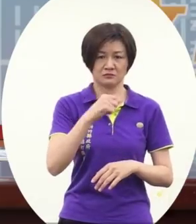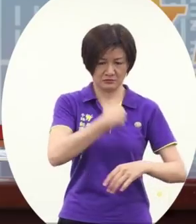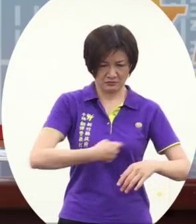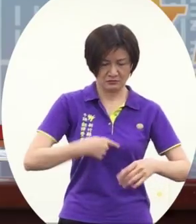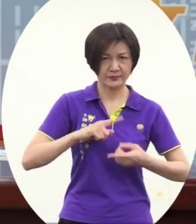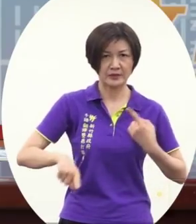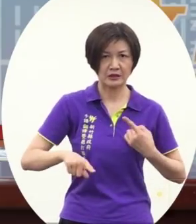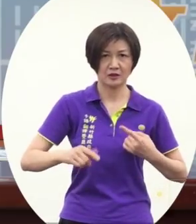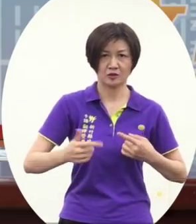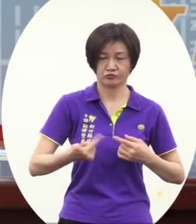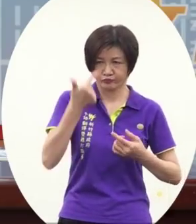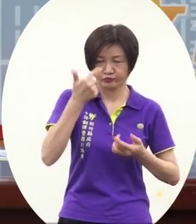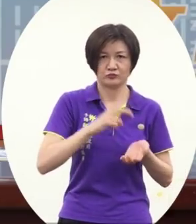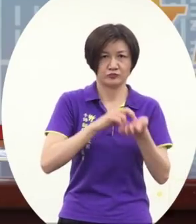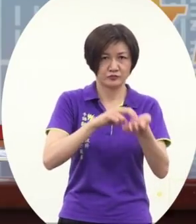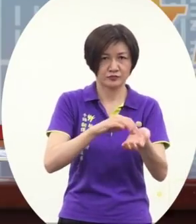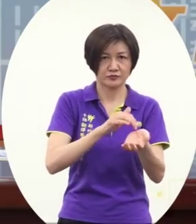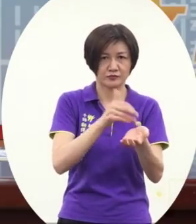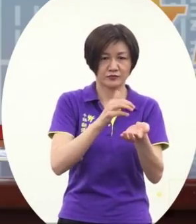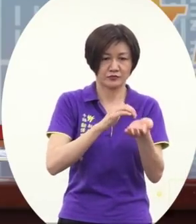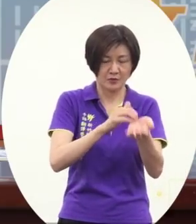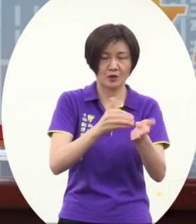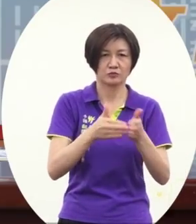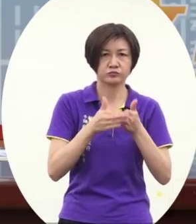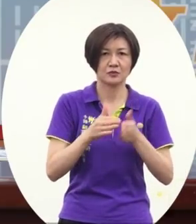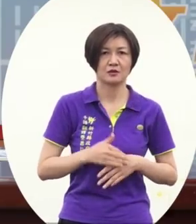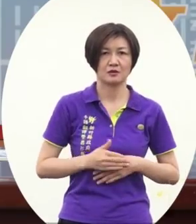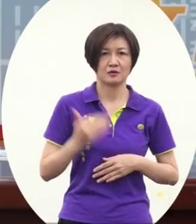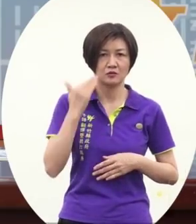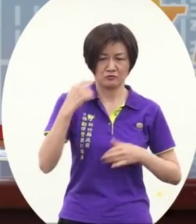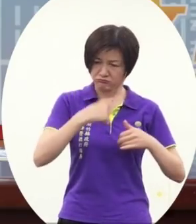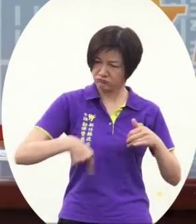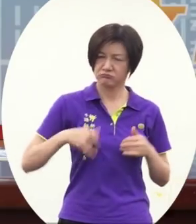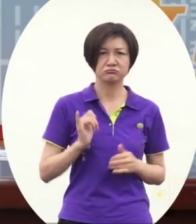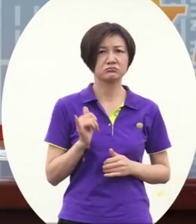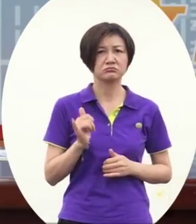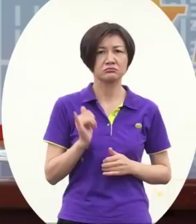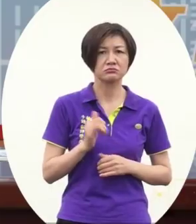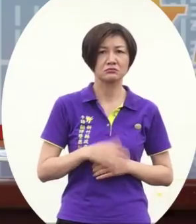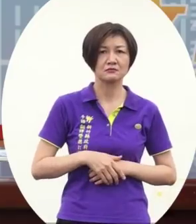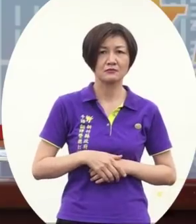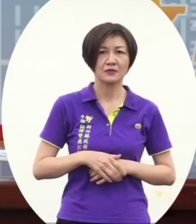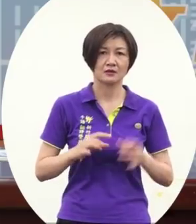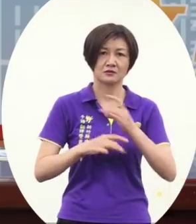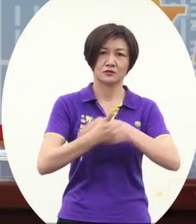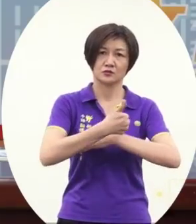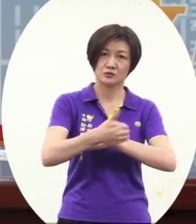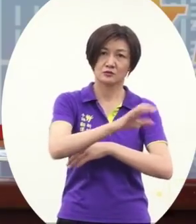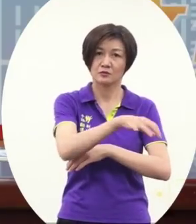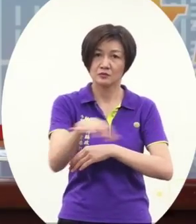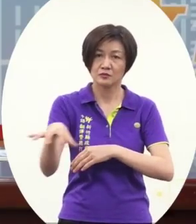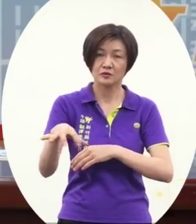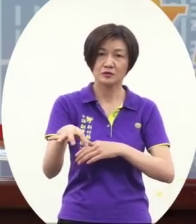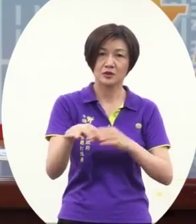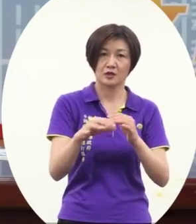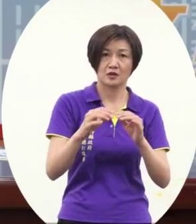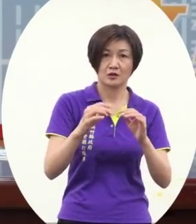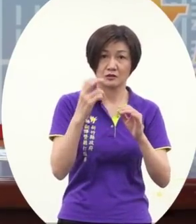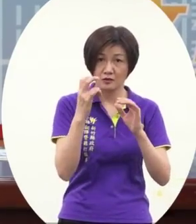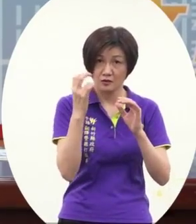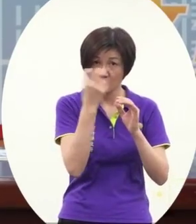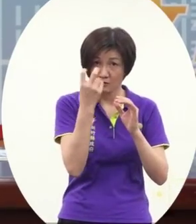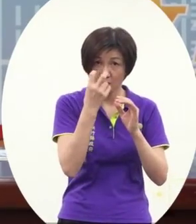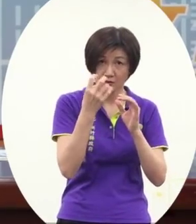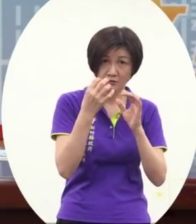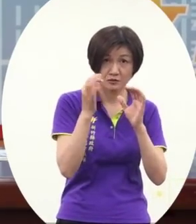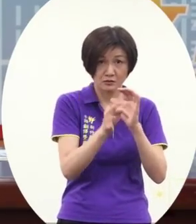就医，没有症状的乡亲也可以到本县设置的7个社区筛检站来做